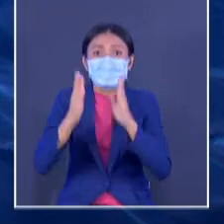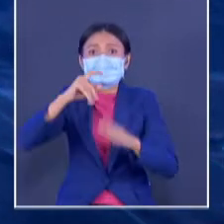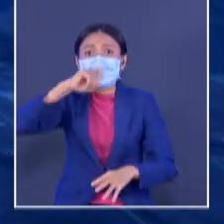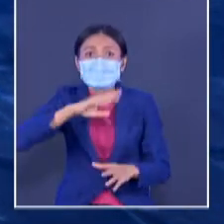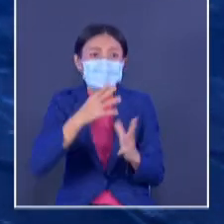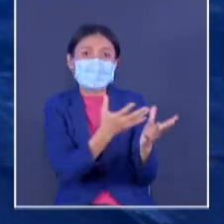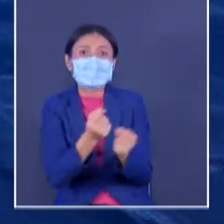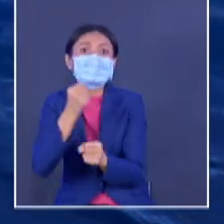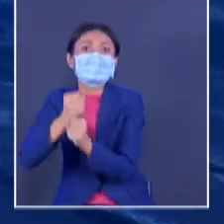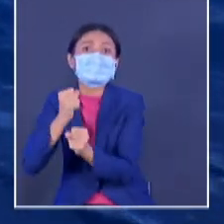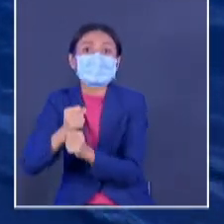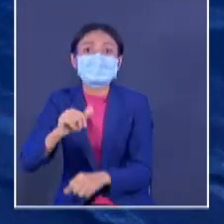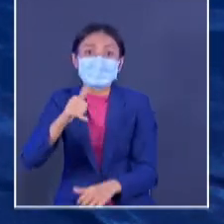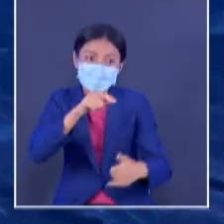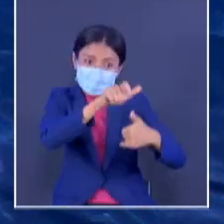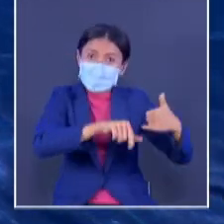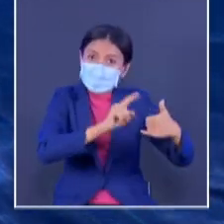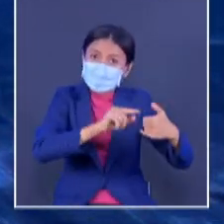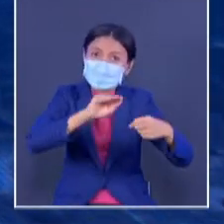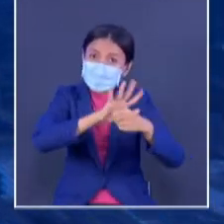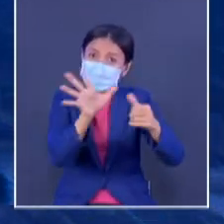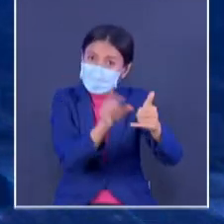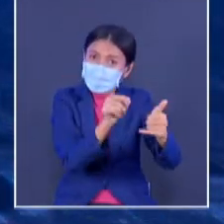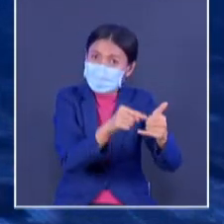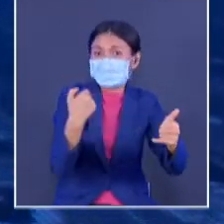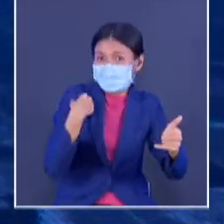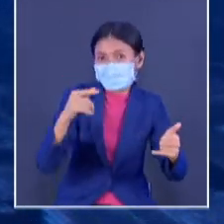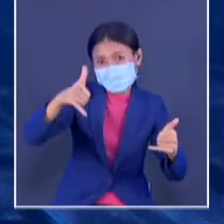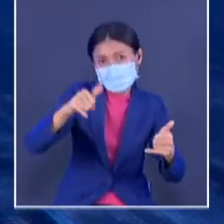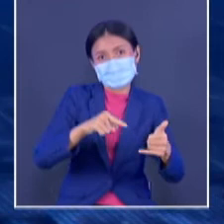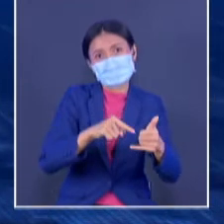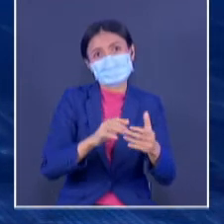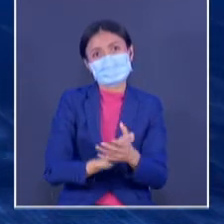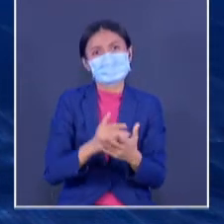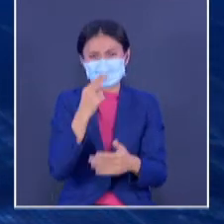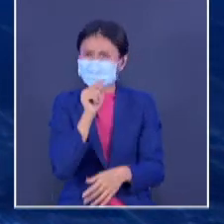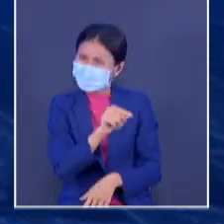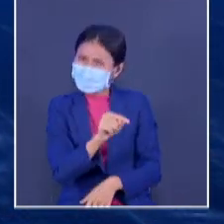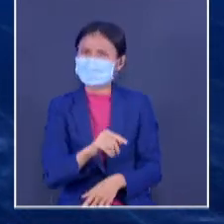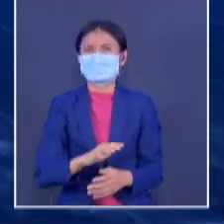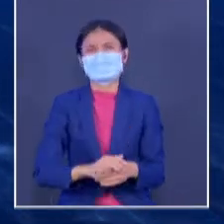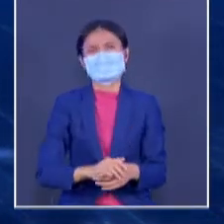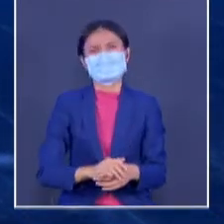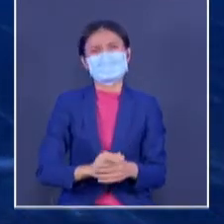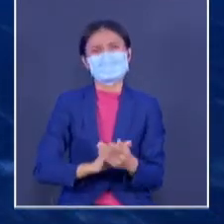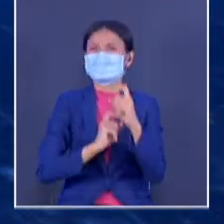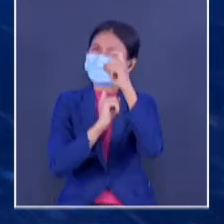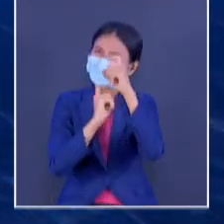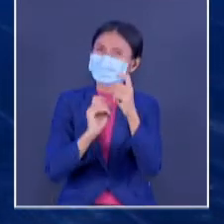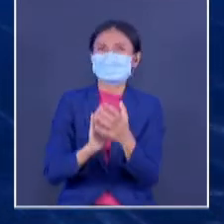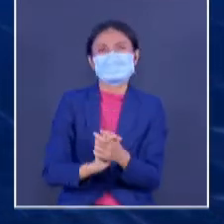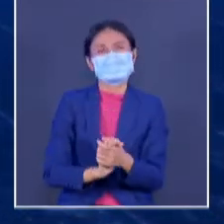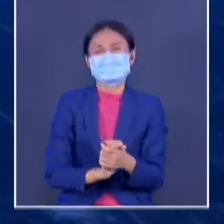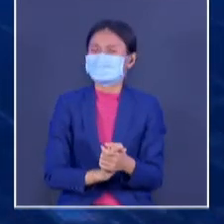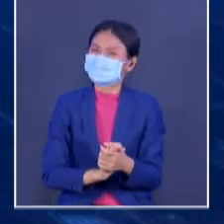จะนำพาโควิดมาก็ได้ถูกไหมครับเนี่ยแหละฮะมันทำเป็นกระบวนการแบบนี้และทำให้ประเทศไทยอยู่ในความเสี่ยงกันอีกแล้วหลัง